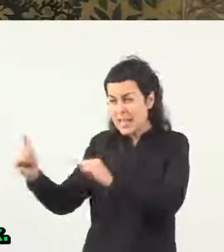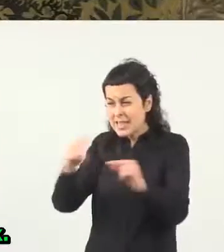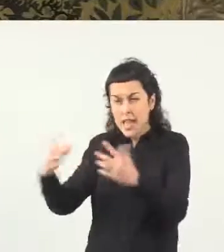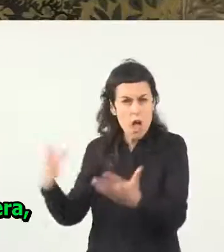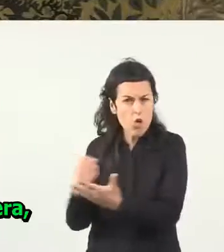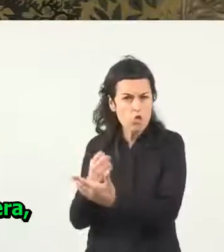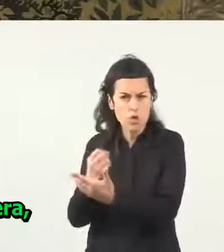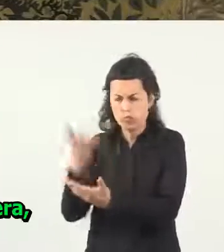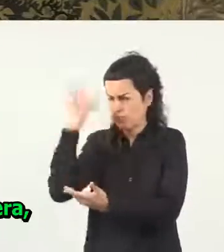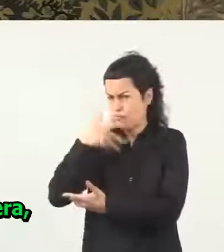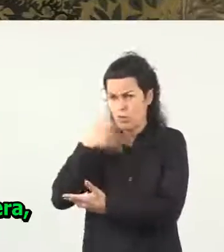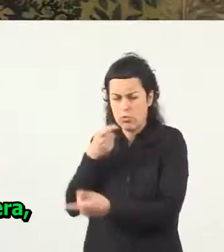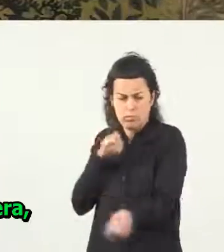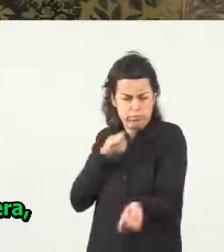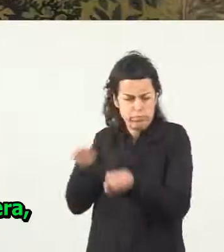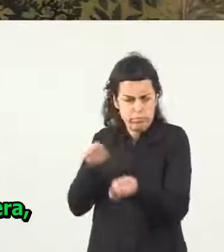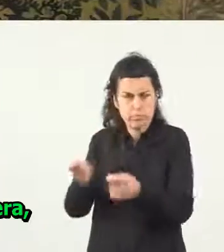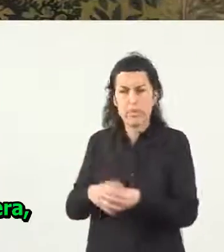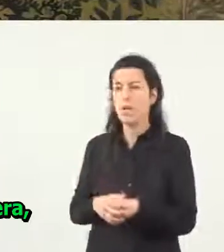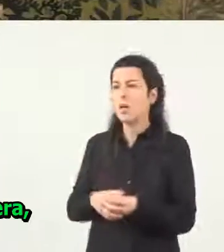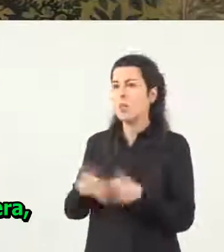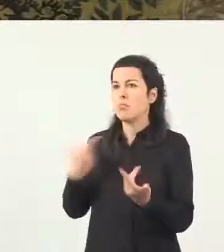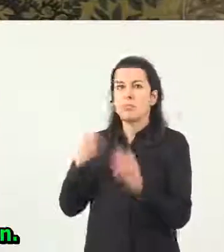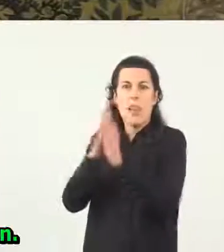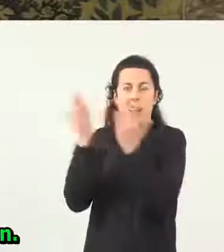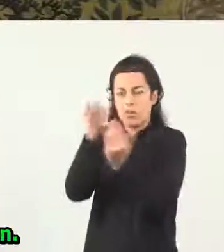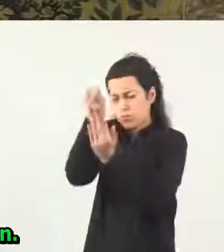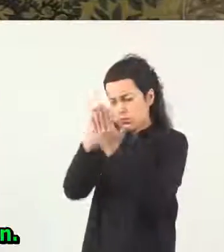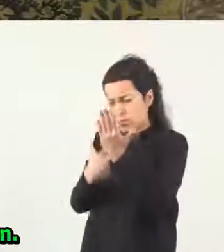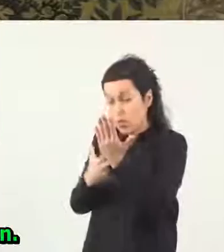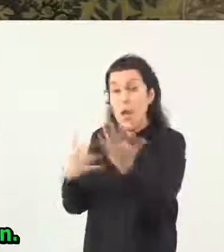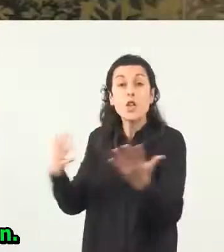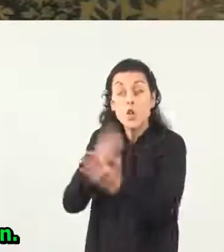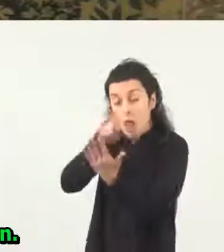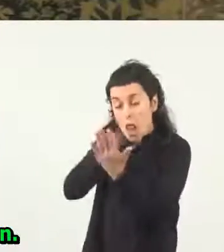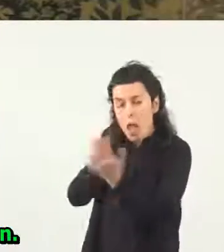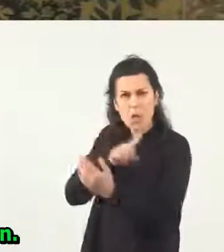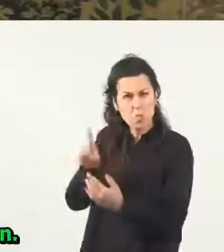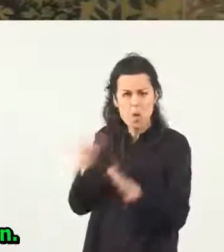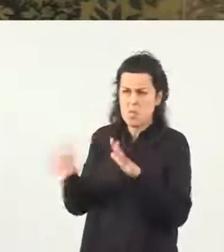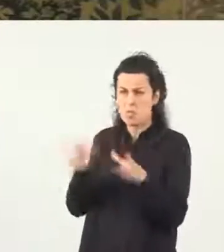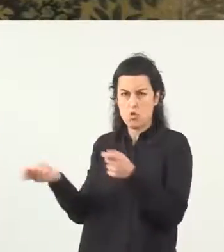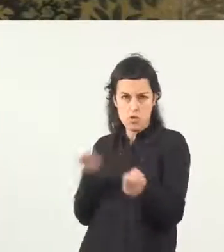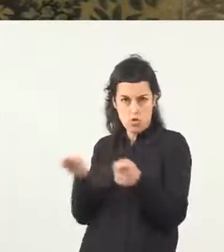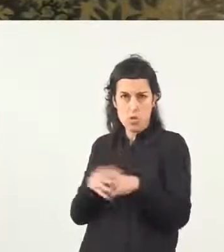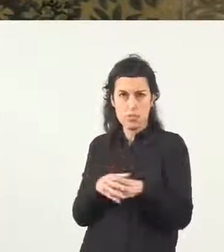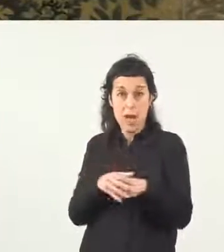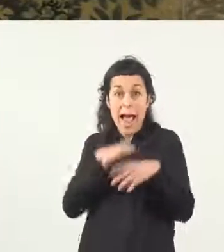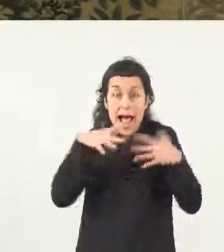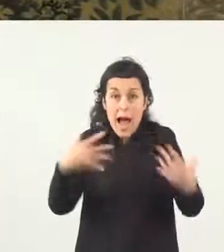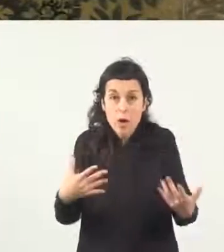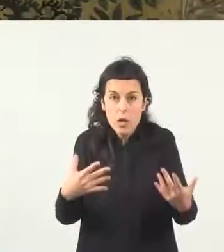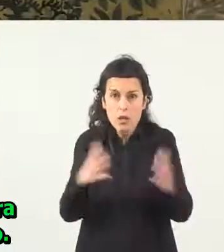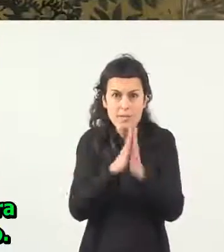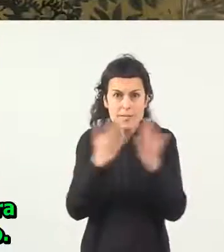eztabaida guztiak. Kontrolatzen zituen gutxi gora bera bibliografiak, igual irakurri dana ez, baina gutxi gora bera kontrolatzen zuen. Gaur egun hori ez da